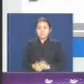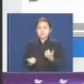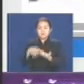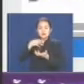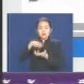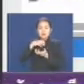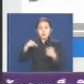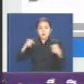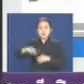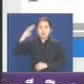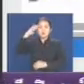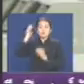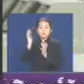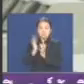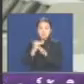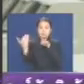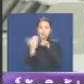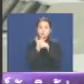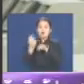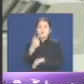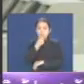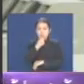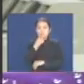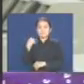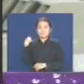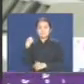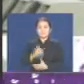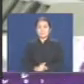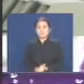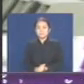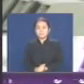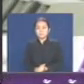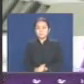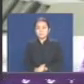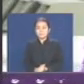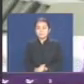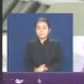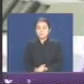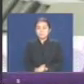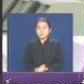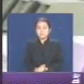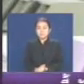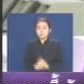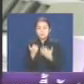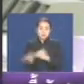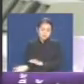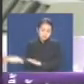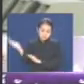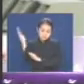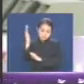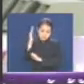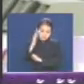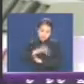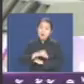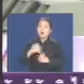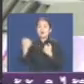านสดจากที่นั่นค่ะเชิญค่ะ จราจรกองบก02กองบัญชาการตำรวจนครบาลกันอีกครั้งหนึ่งนะคะตลอดทั้งวันที่ผ่านมาค่ะได้มีการปิด